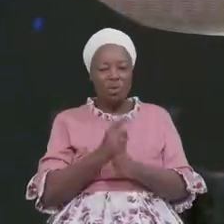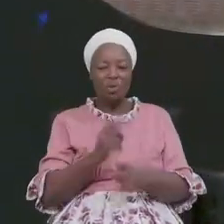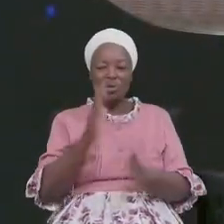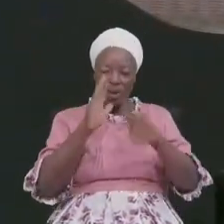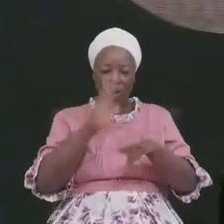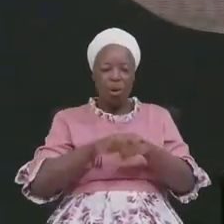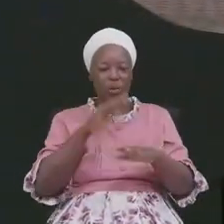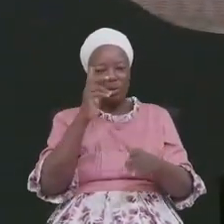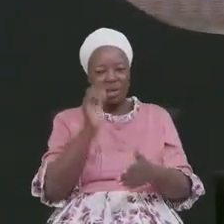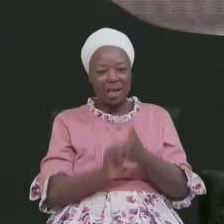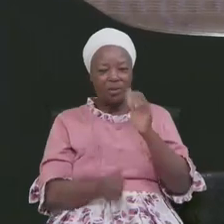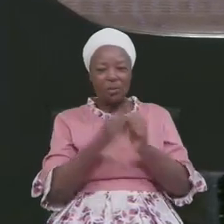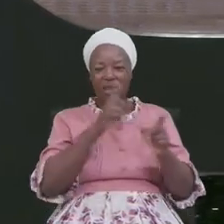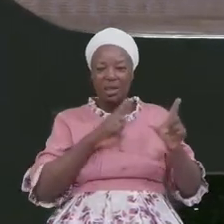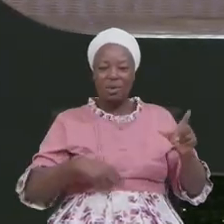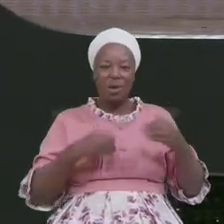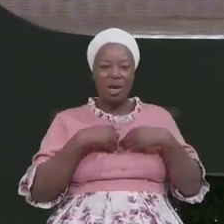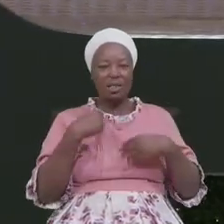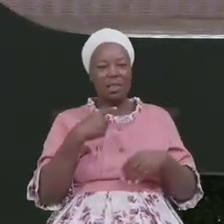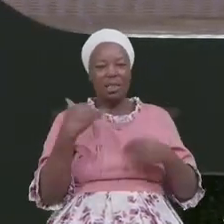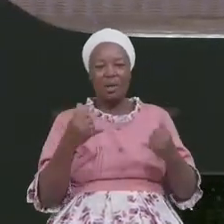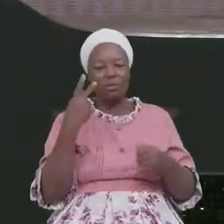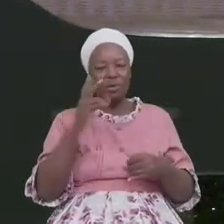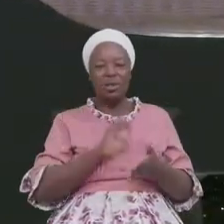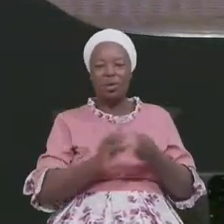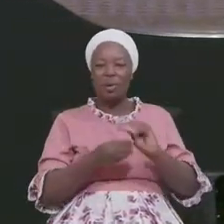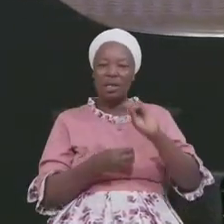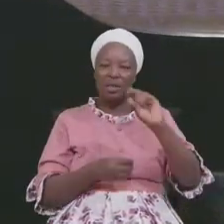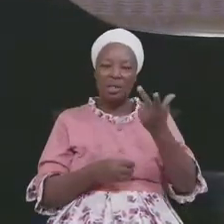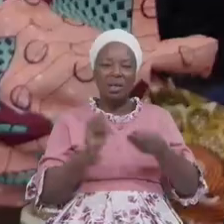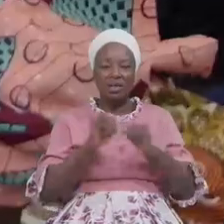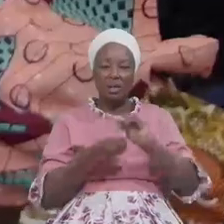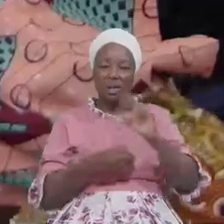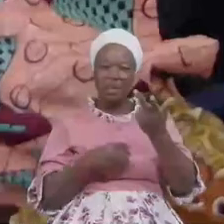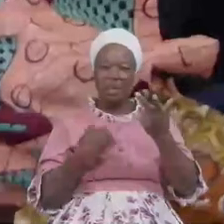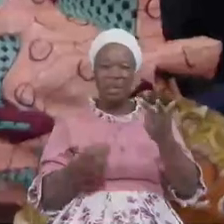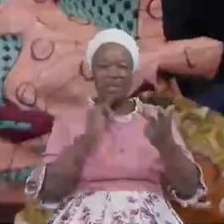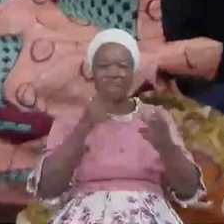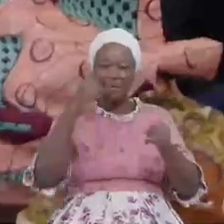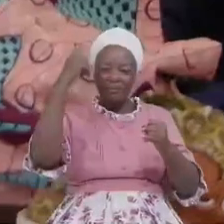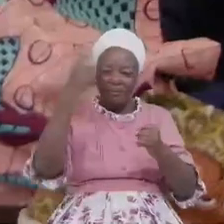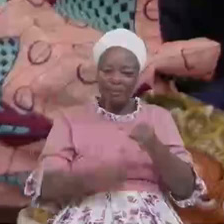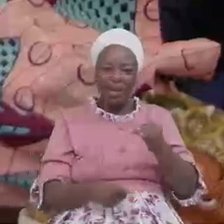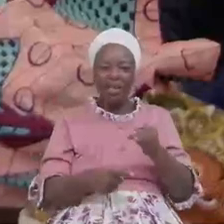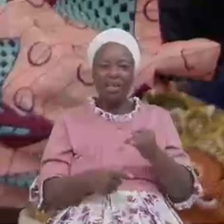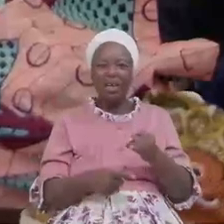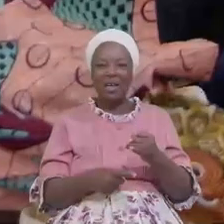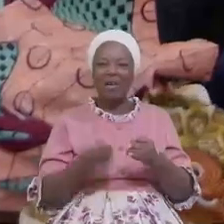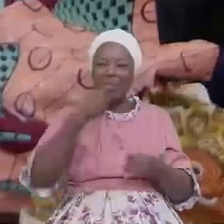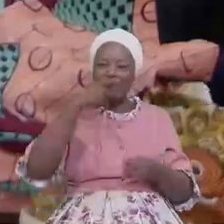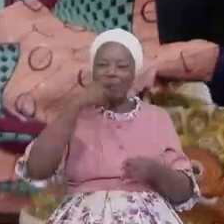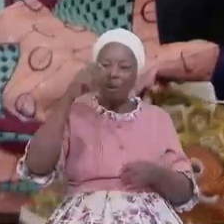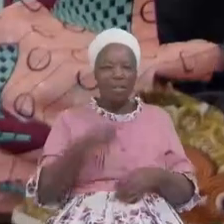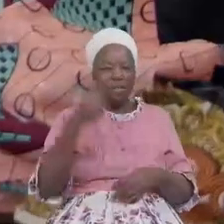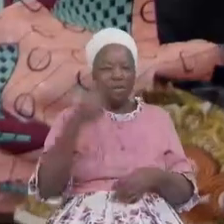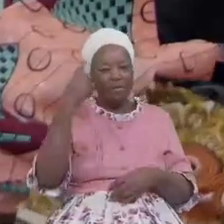Voyons ça maintenant. Le troisième point. Le mandat final pour une productivité